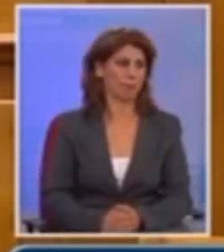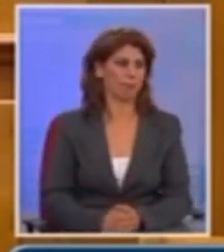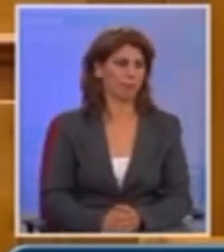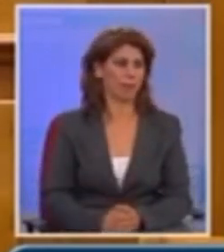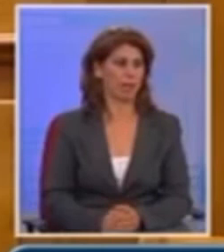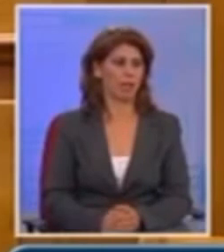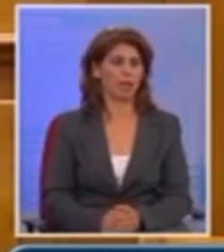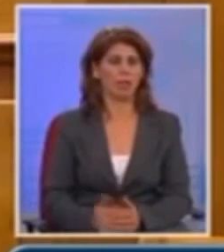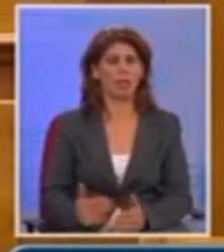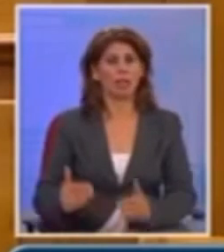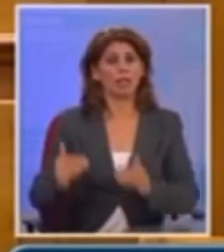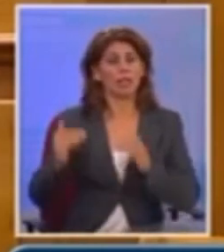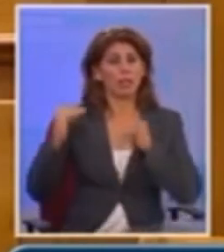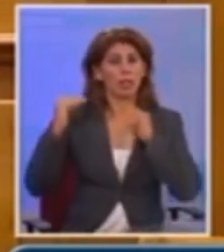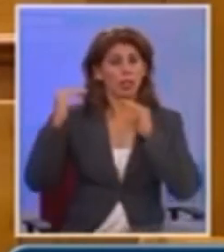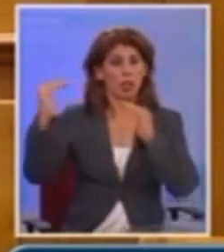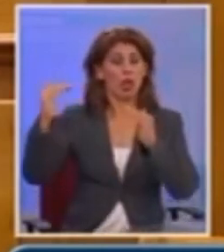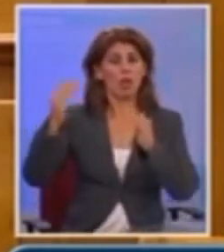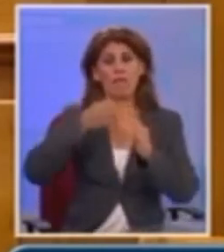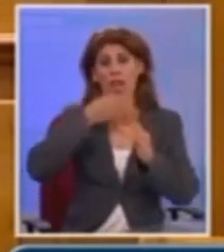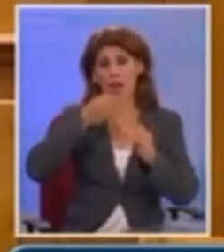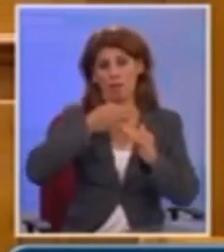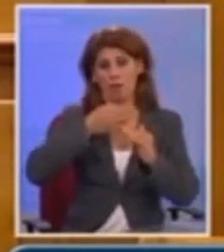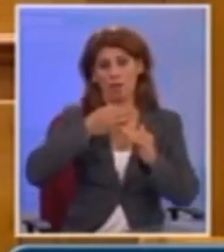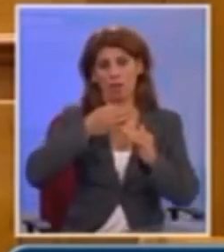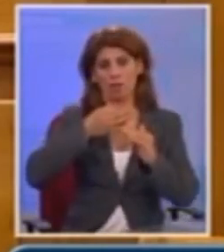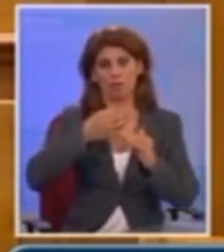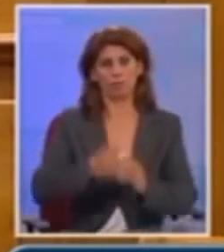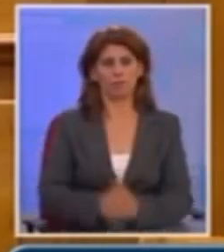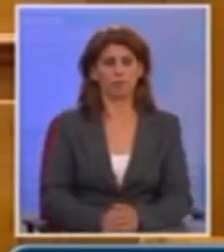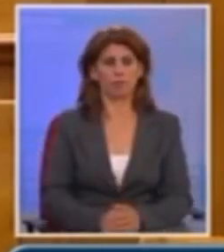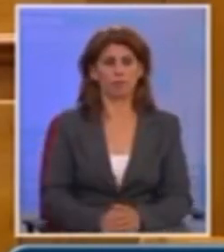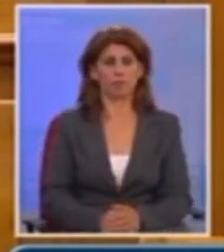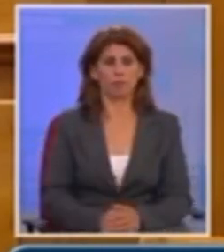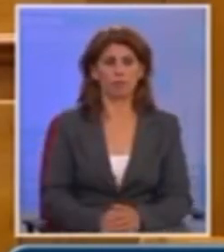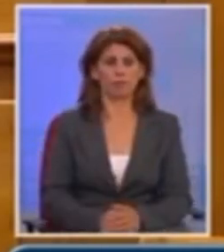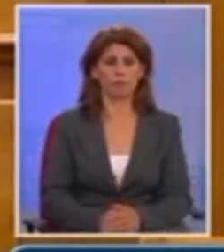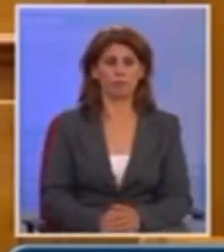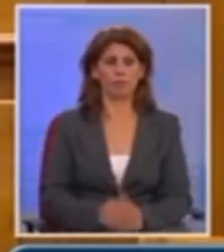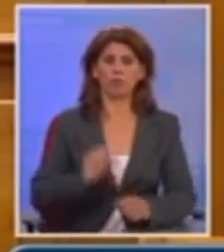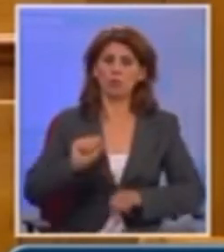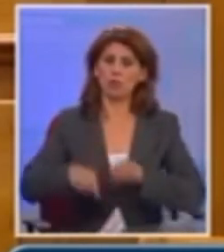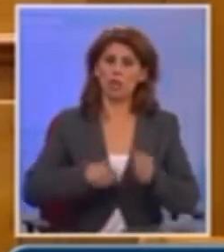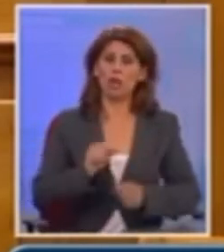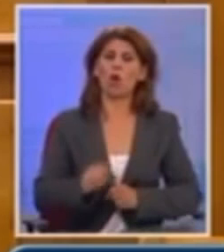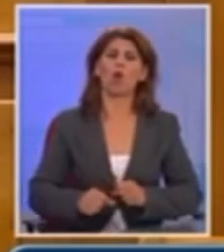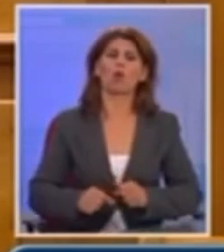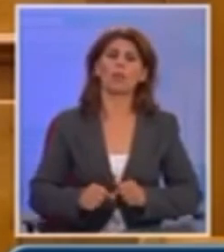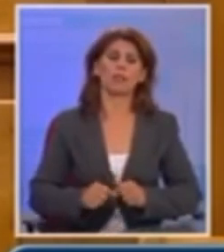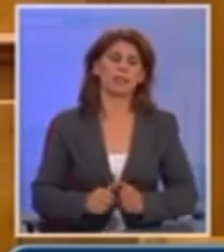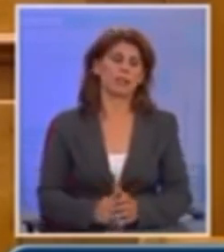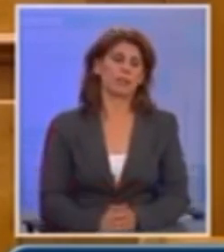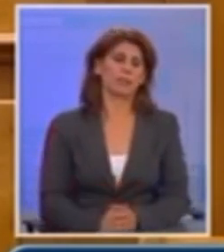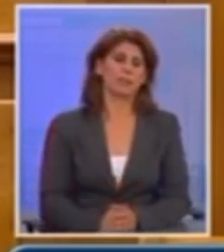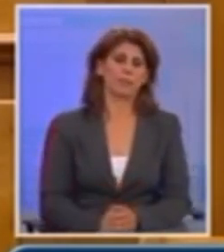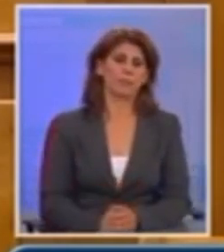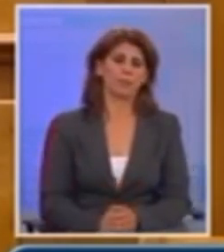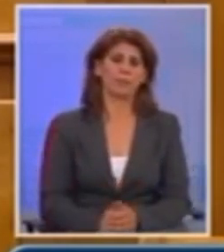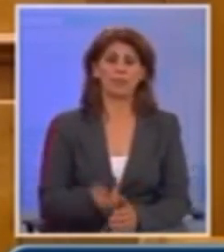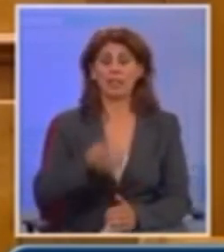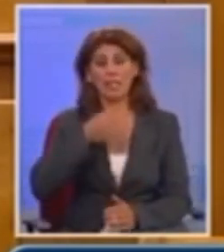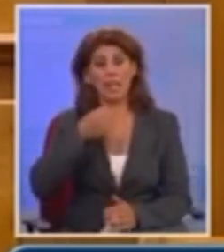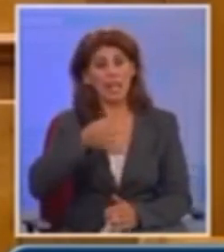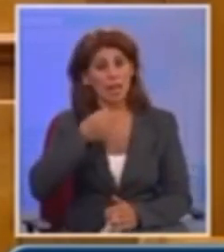την κορυφαία αναφορά στους αγώνες και στα κινήματα. Την